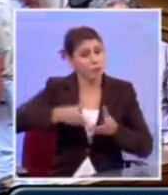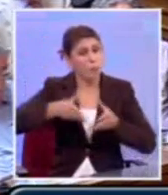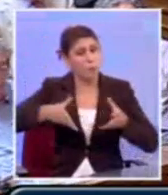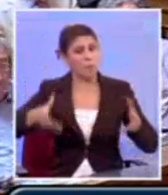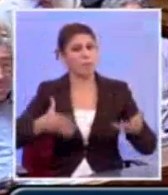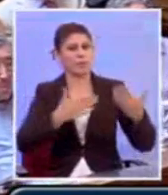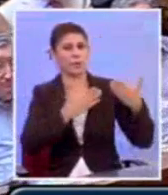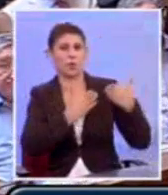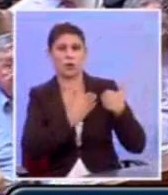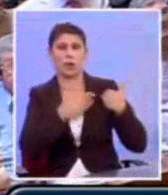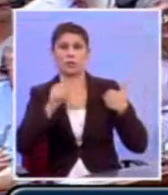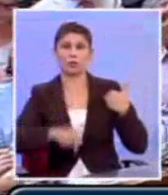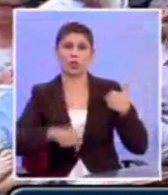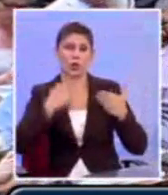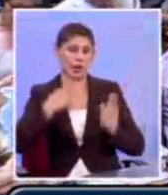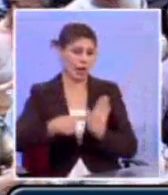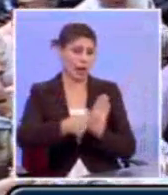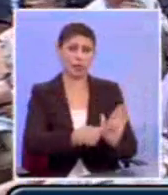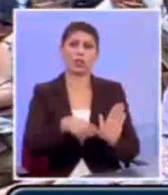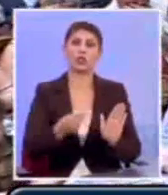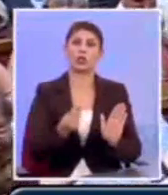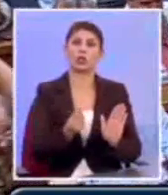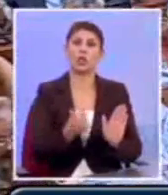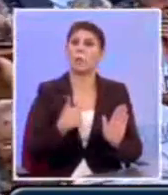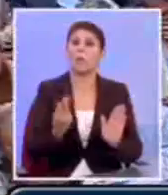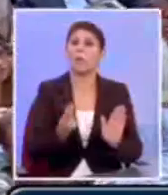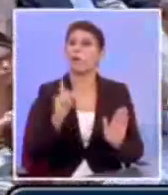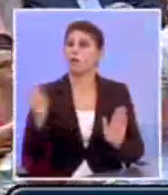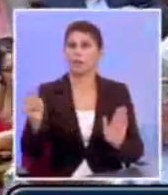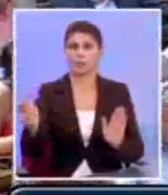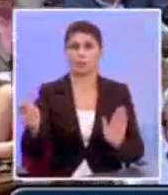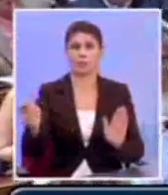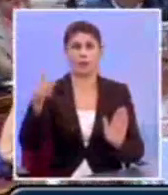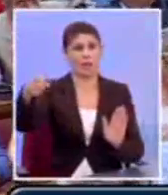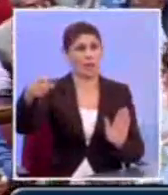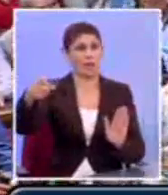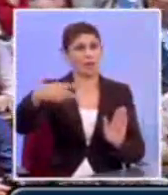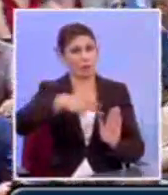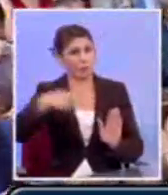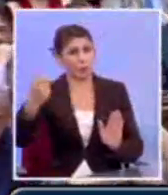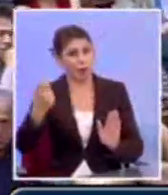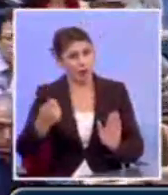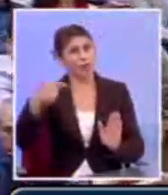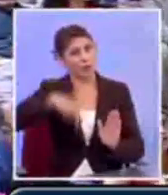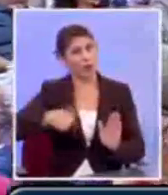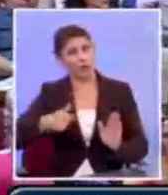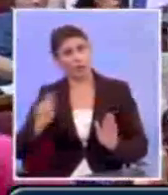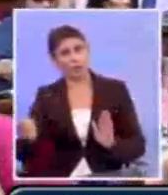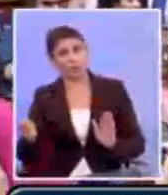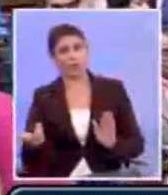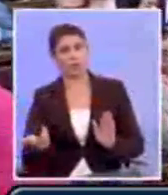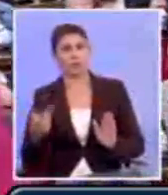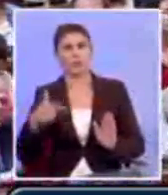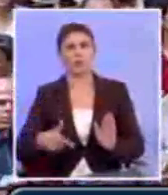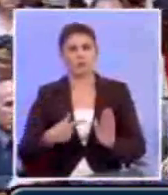που αναλαμβάνουν να υποδείξουν τους τρόπους αποπληρωμής του. Ήταν χαρακτηριστικές οι αποκαλύψεις